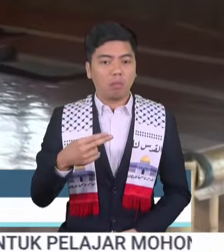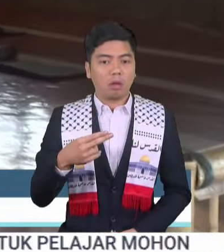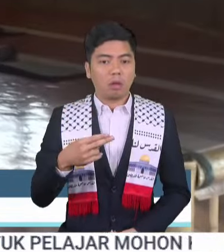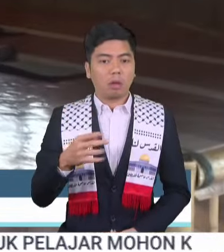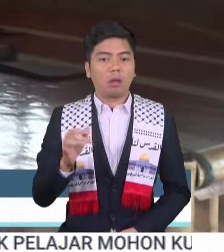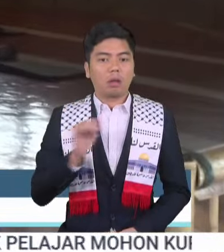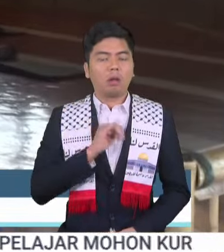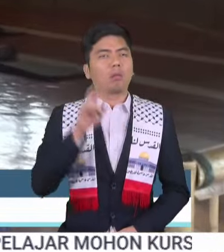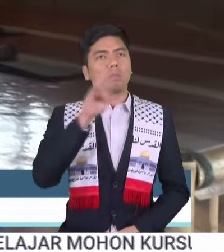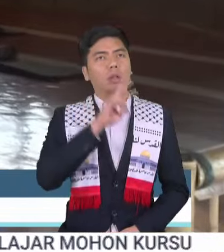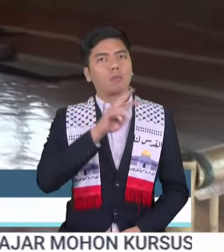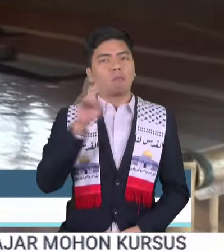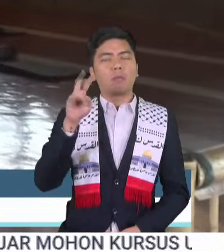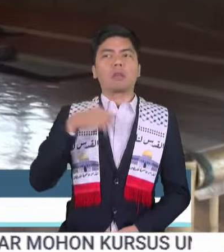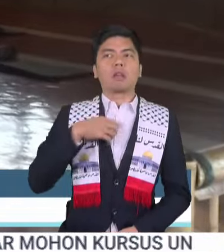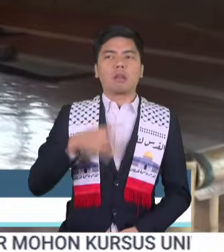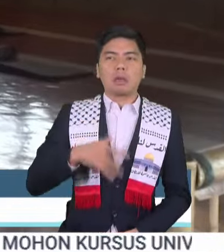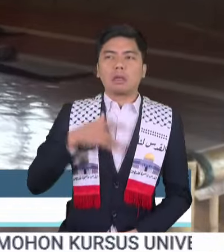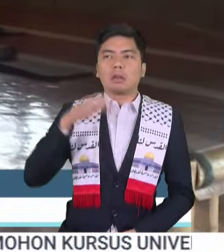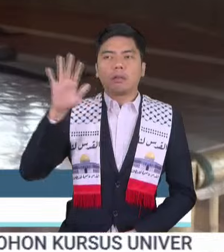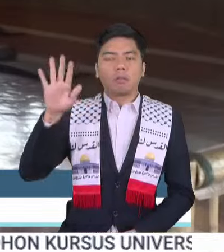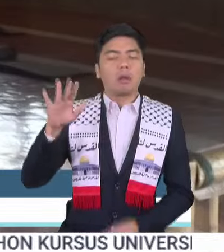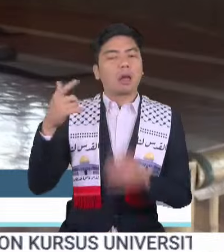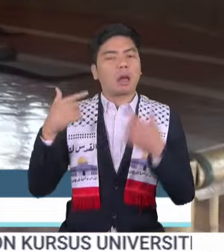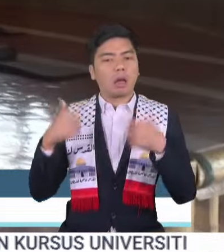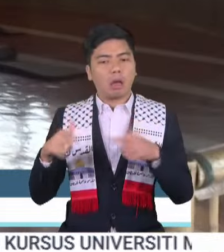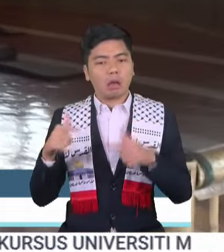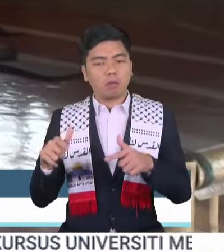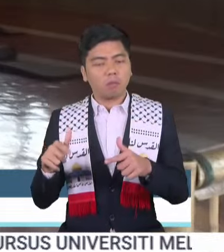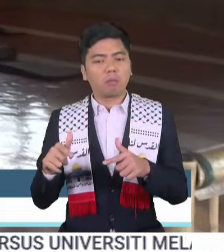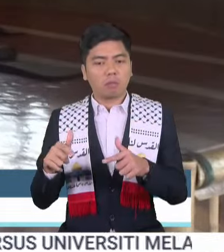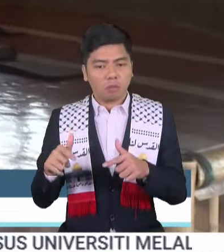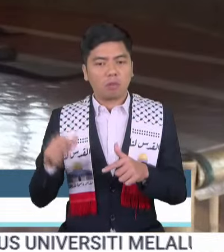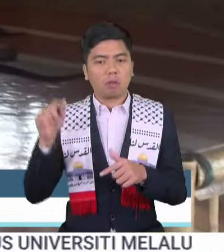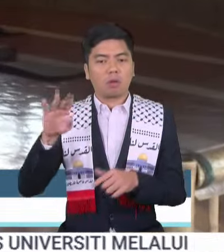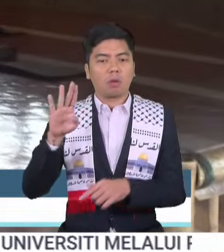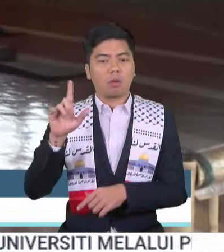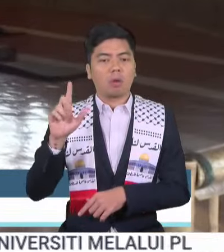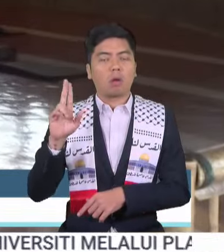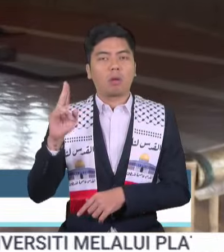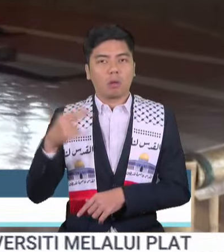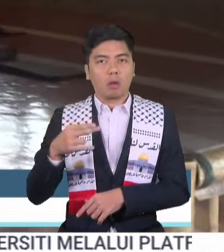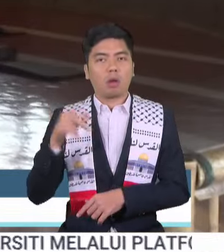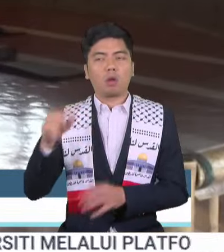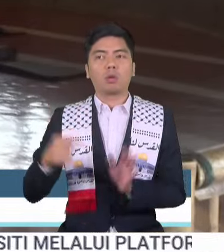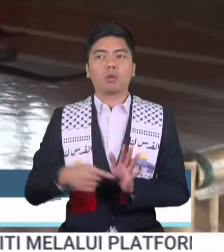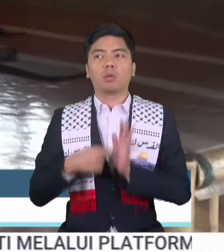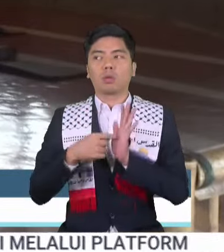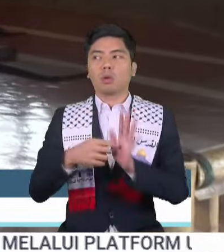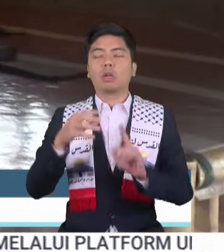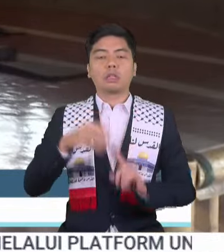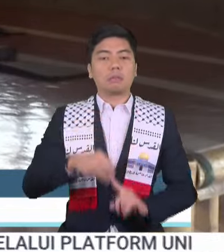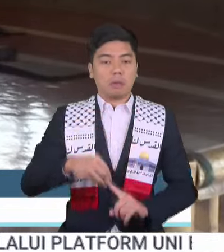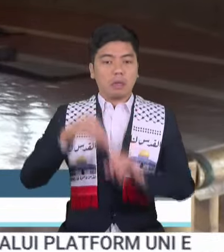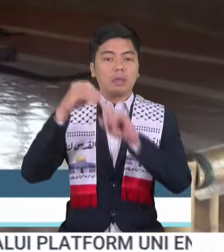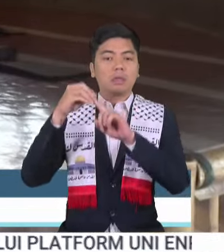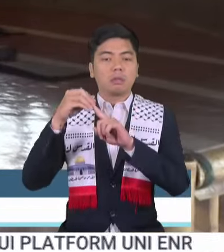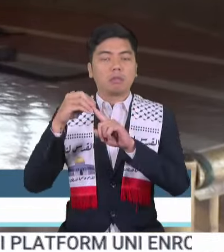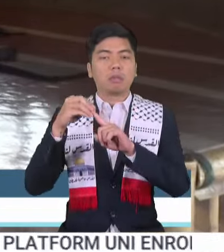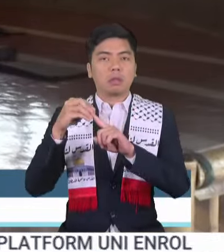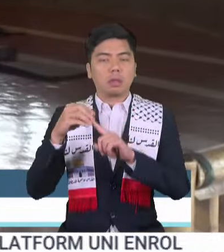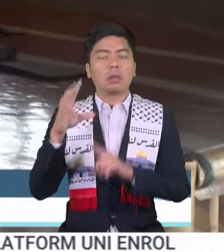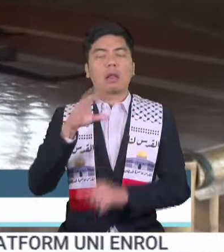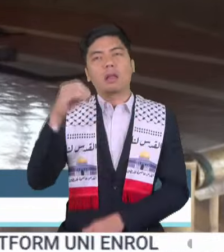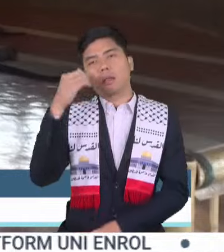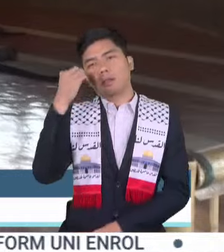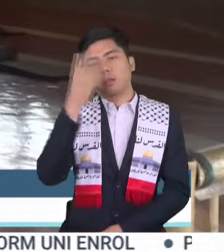saya sendiri peminat kayu, buluh dan sebagainya, dan ini bagi saya melambangkan keunikan dan betapa